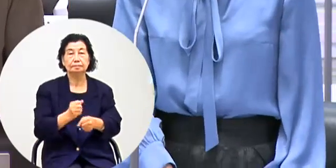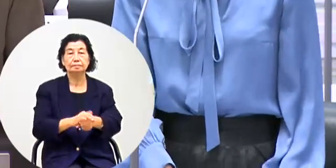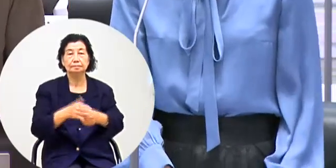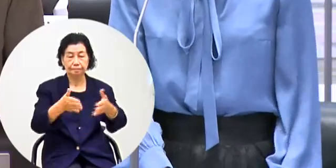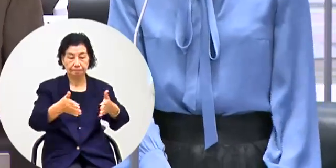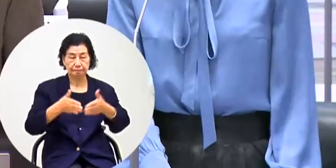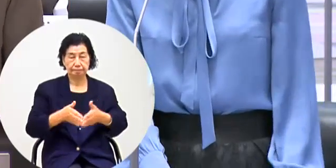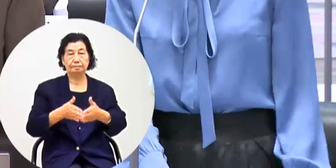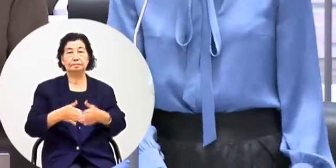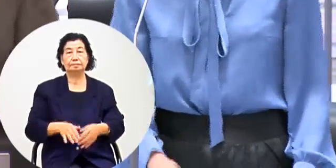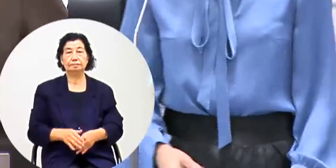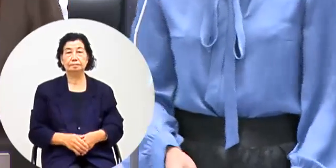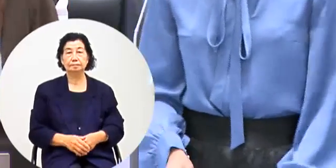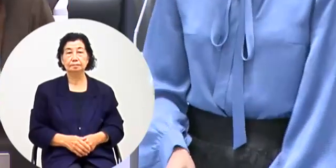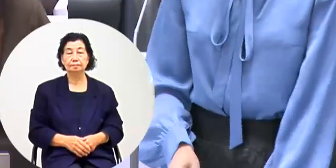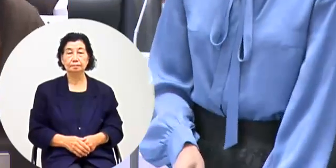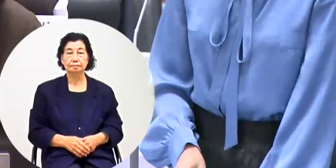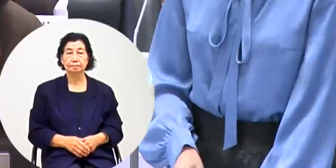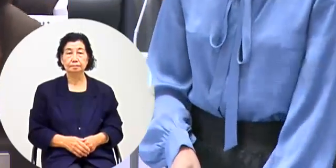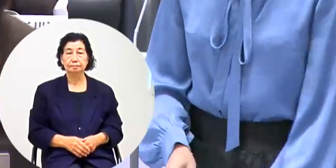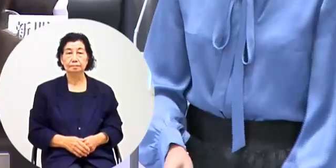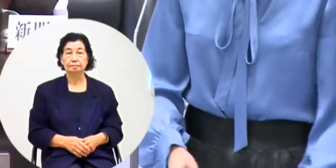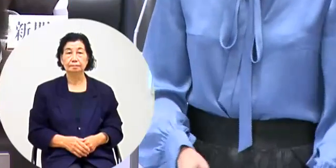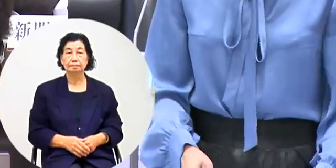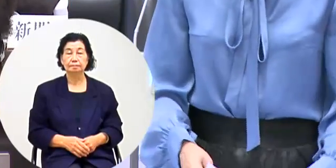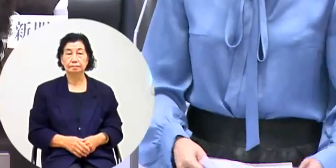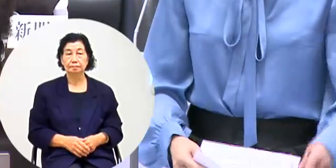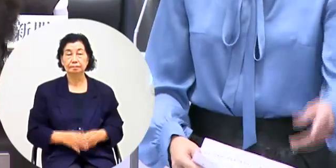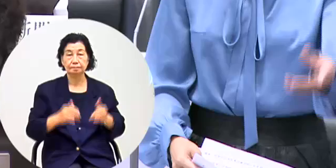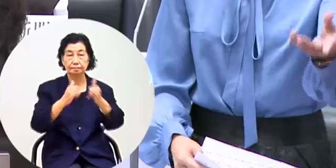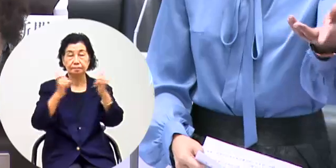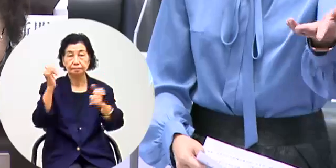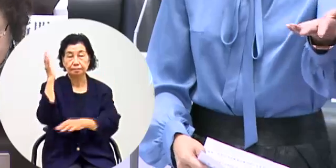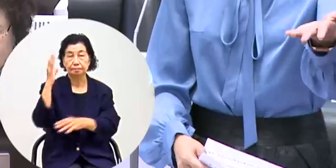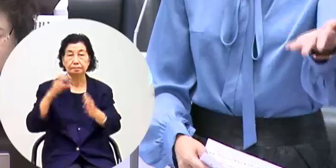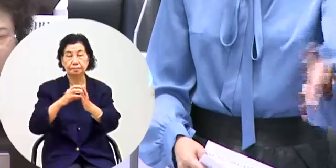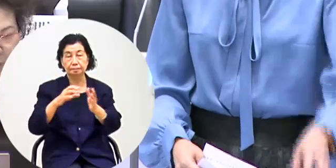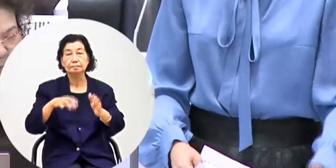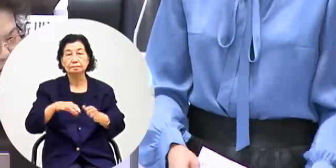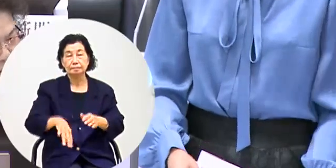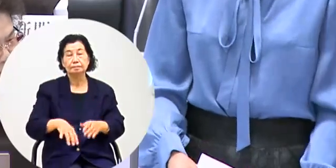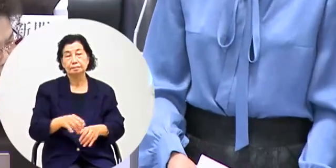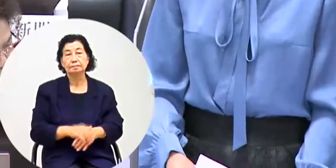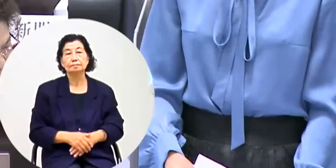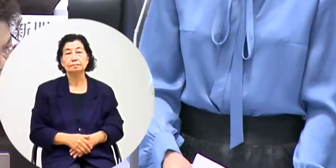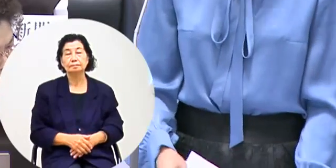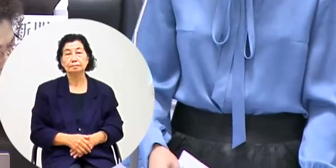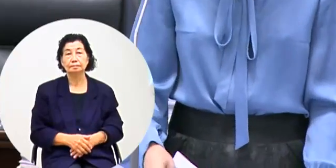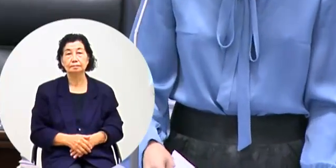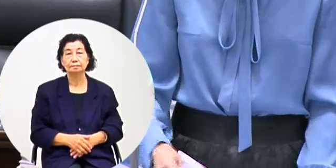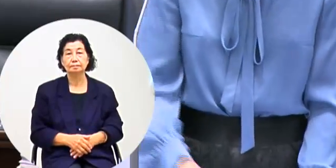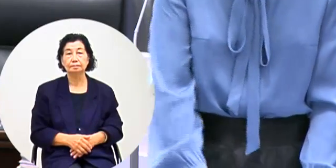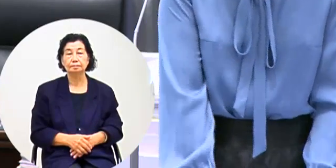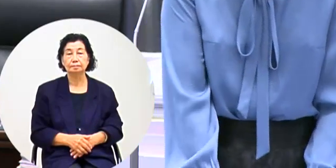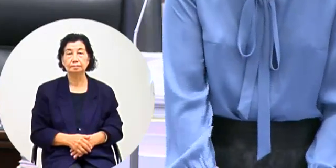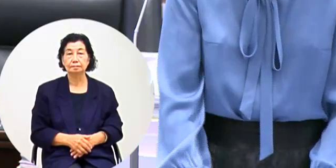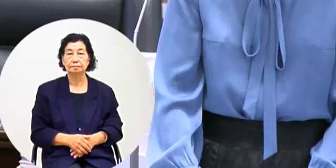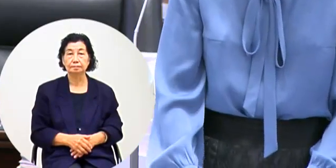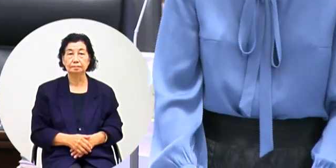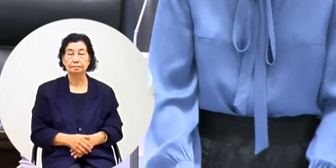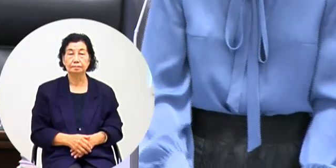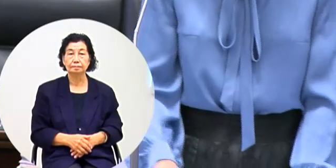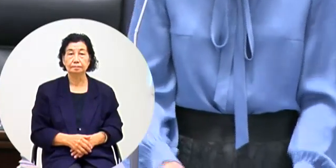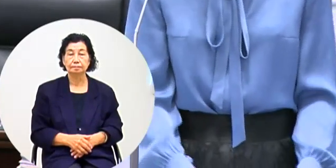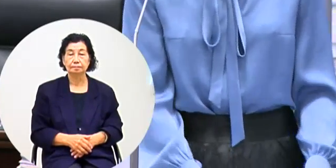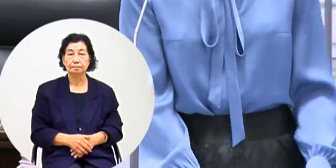对，那你们民政局，好好。 好， 请局长回